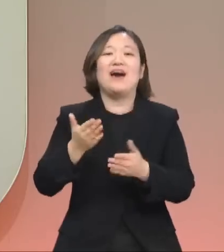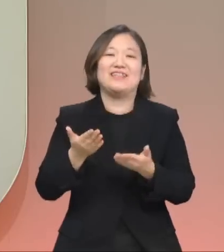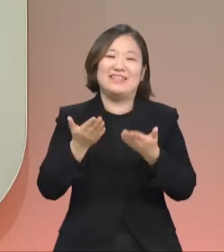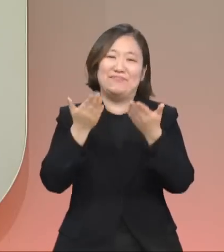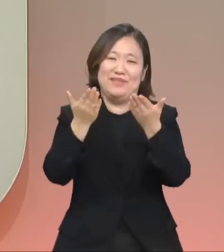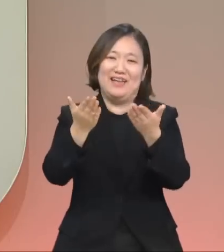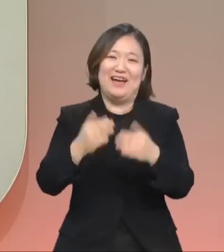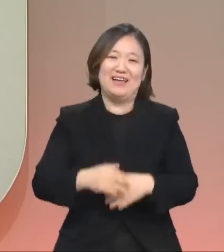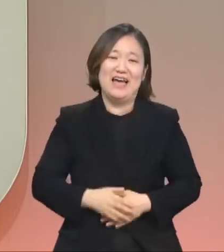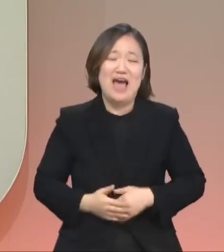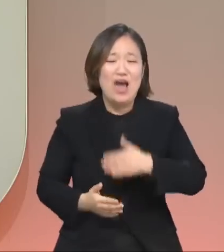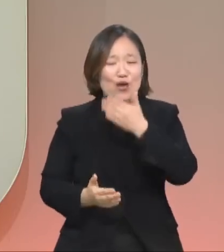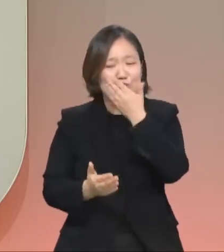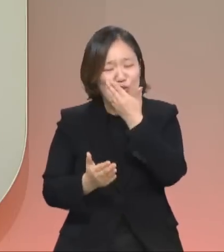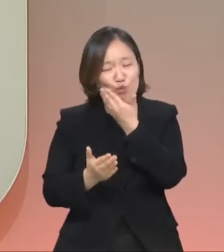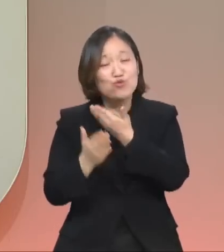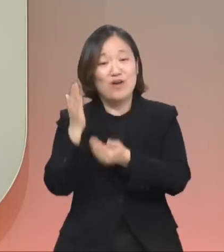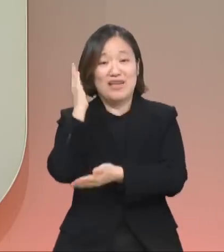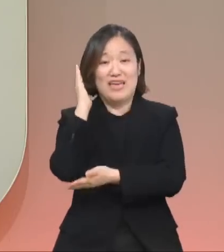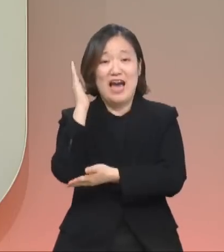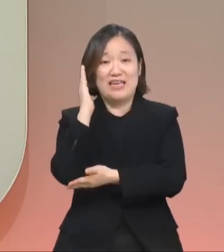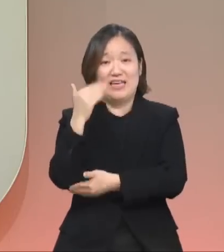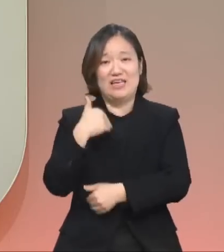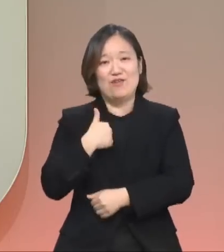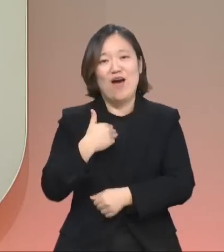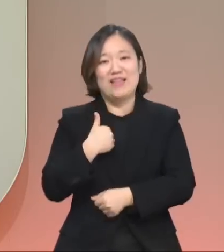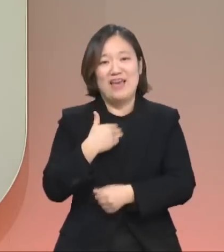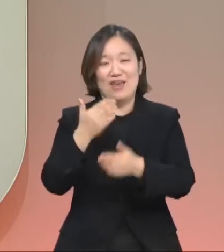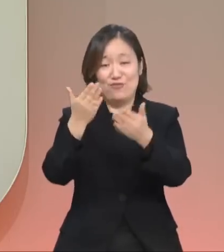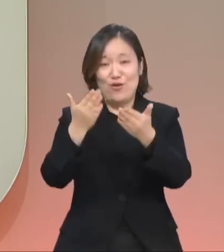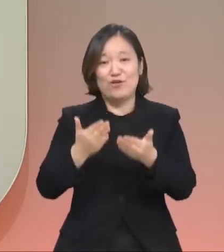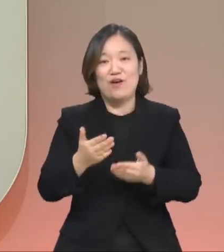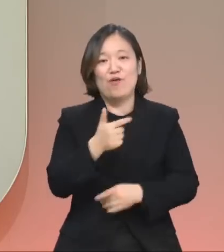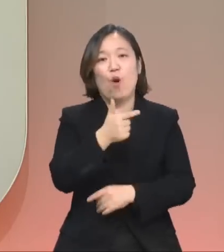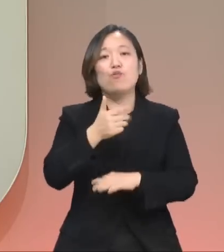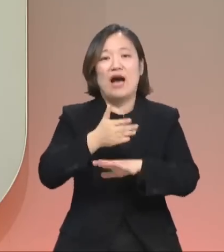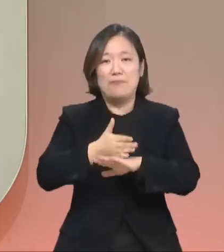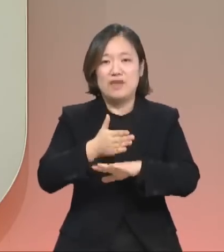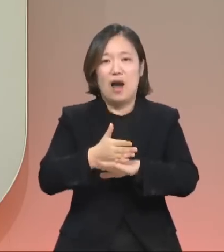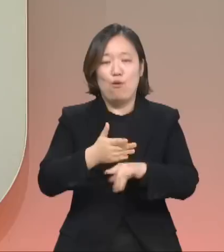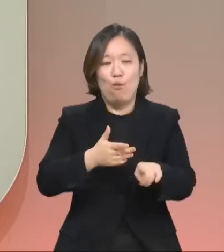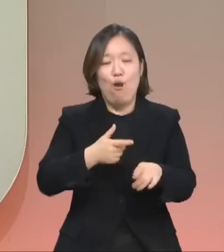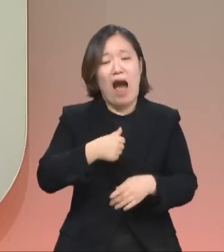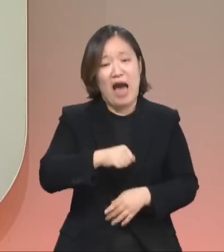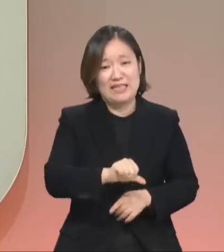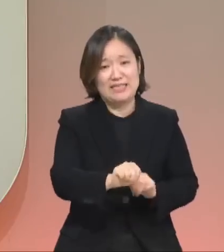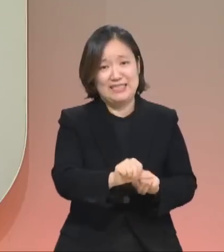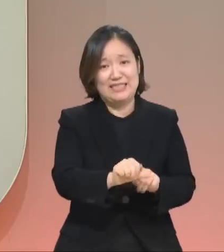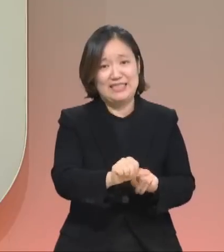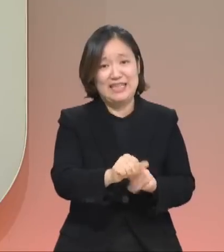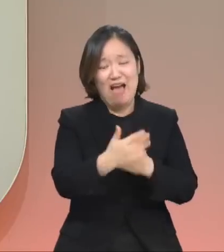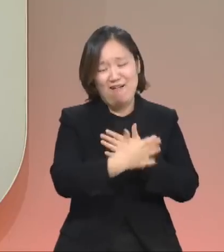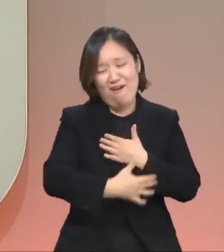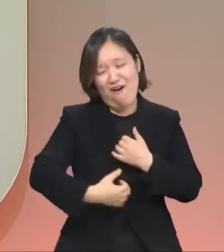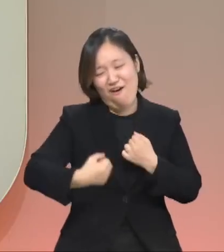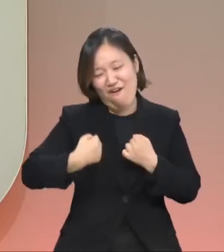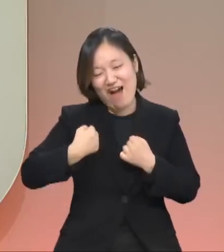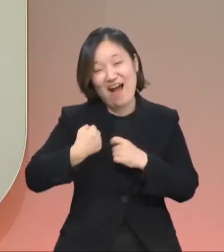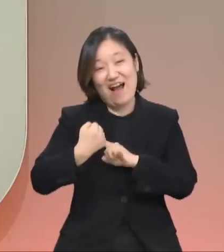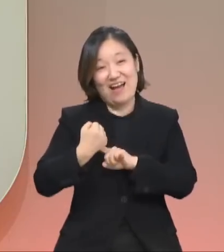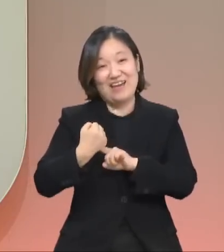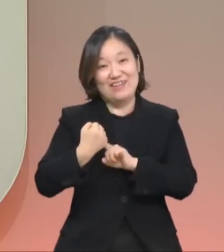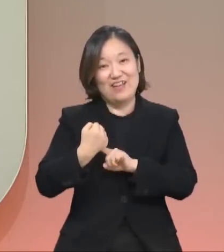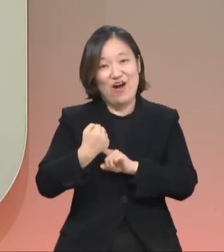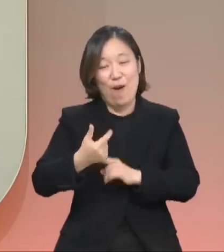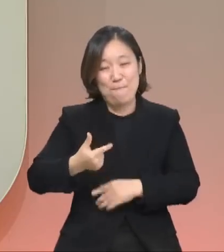편지 보내주셔서 너무 고맙고요 우리 아드님이 더욱 더 빨리 건강 쾌차하셔서 어서